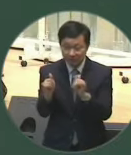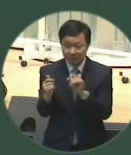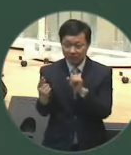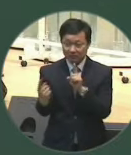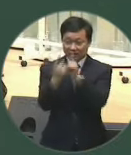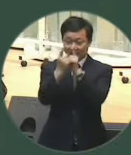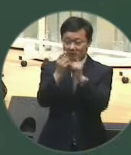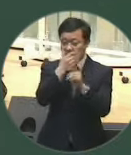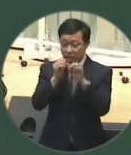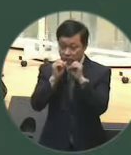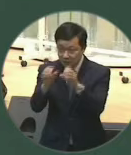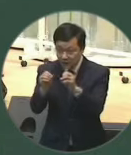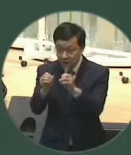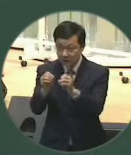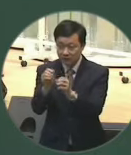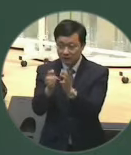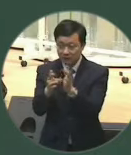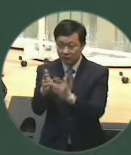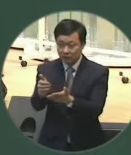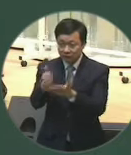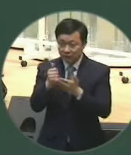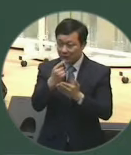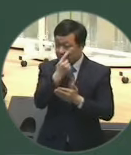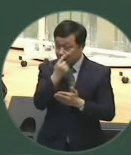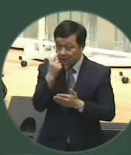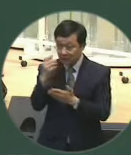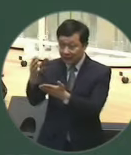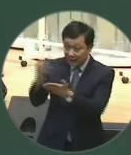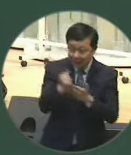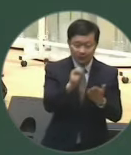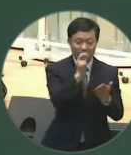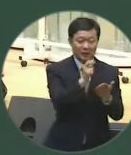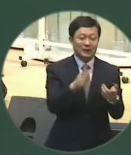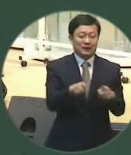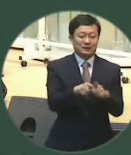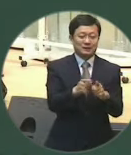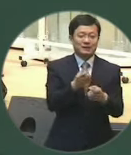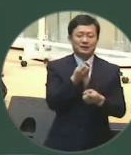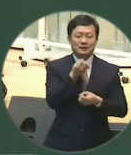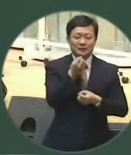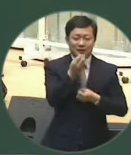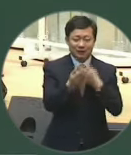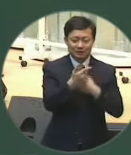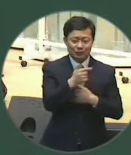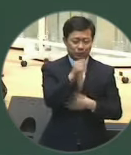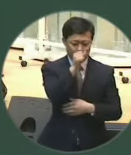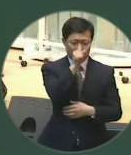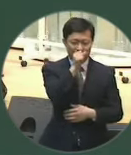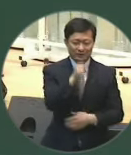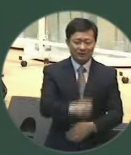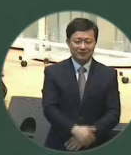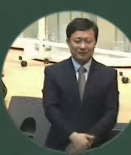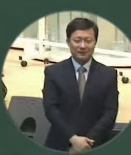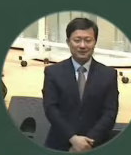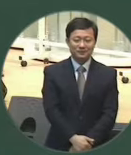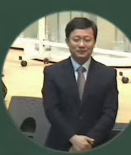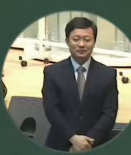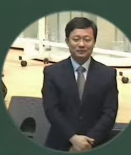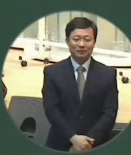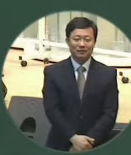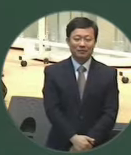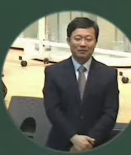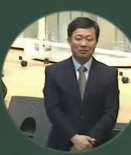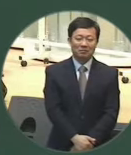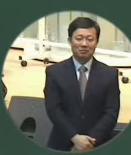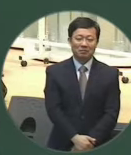일어난 증거 현장. I shared the evidences of the field where I went in, where these people who could not survive, who could not live at all without